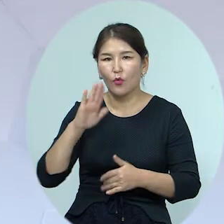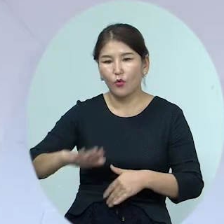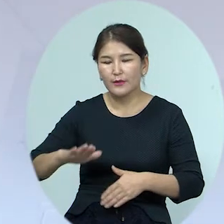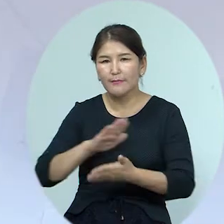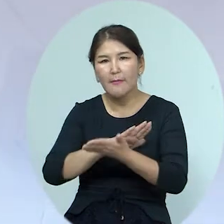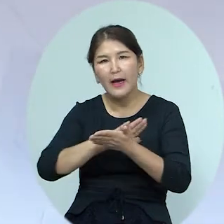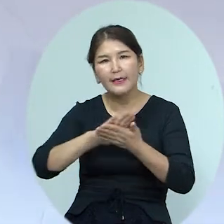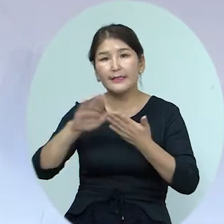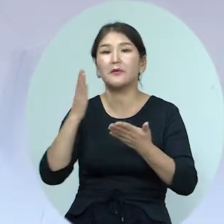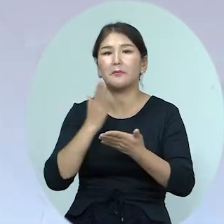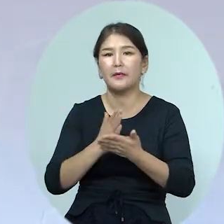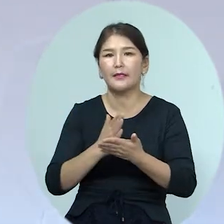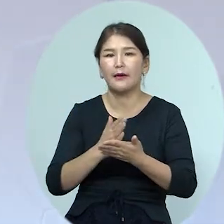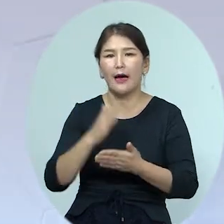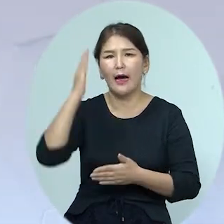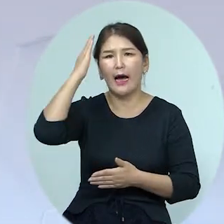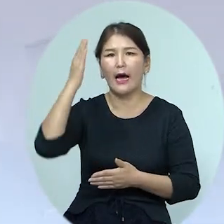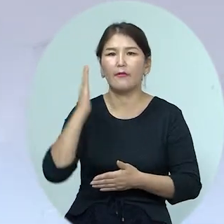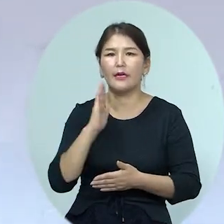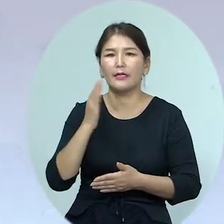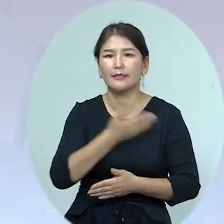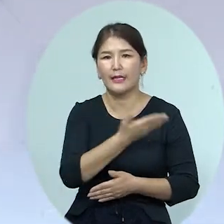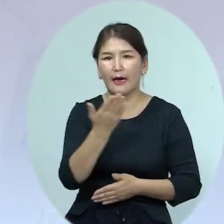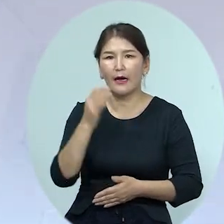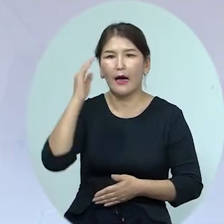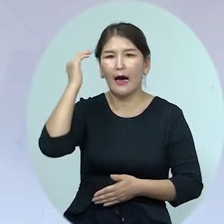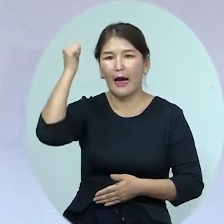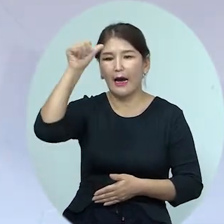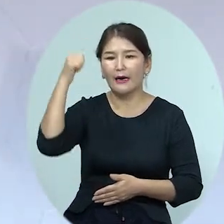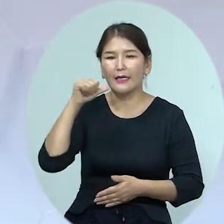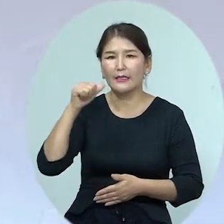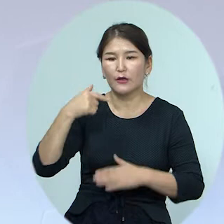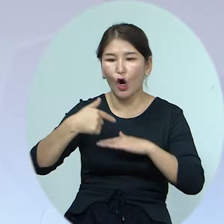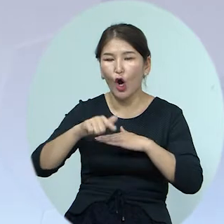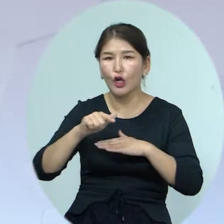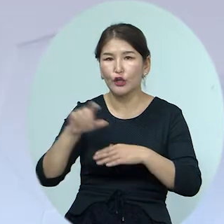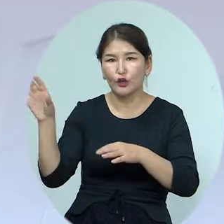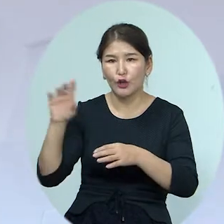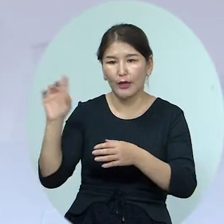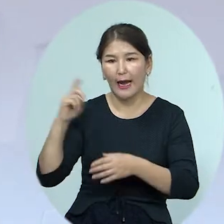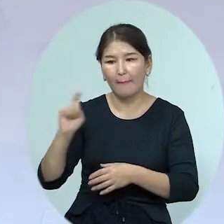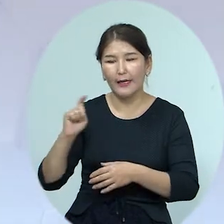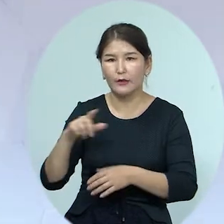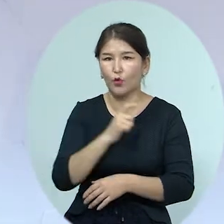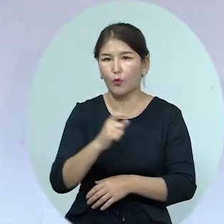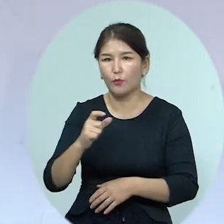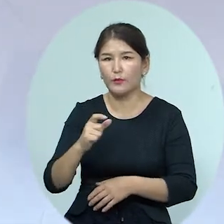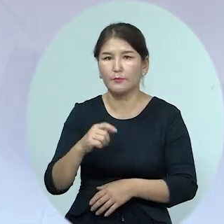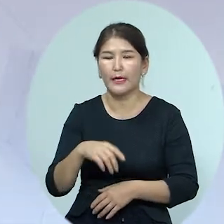байна. Гэтэл ээжүүд, аавууд, хүүхдийн ах эгч, ойр дотныхын хүмүүс хүүхдийг